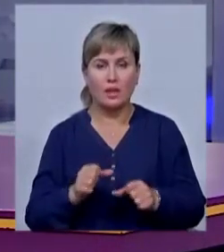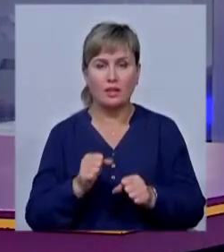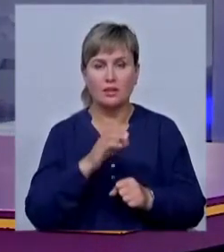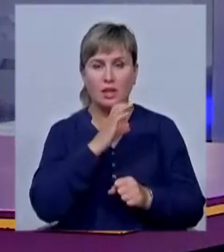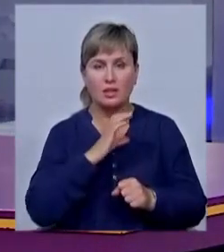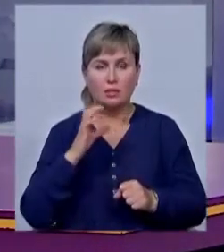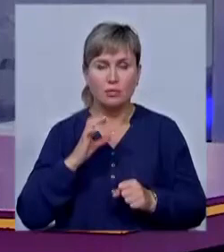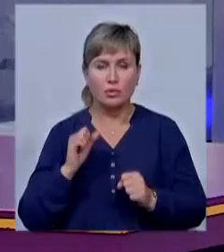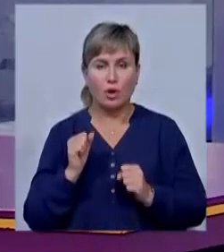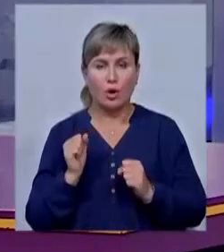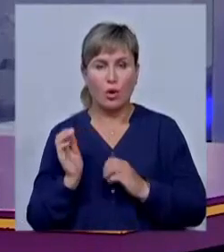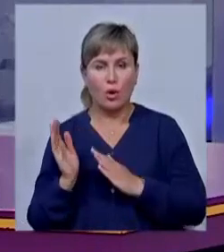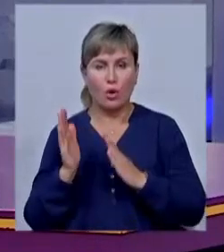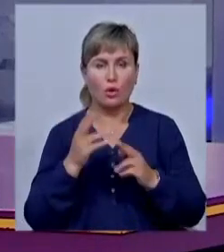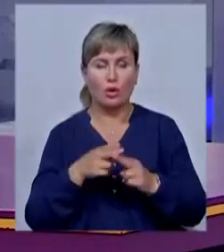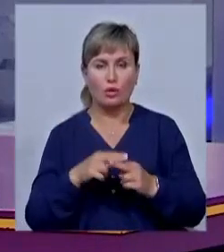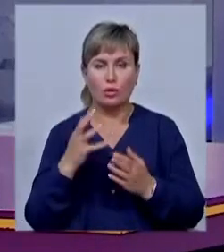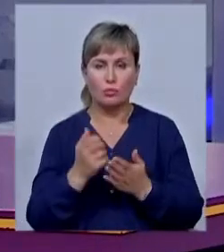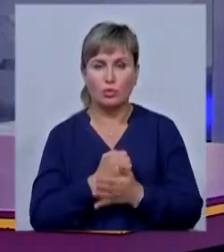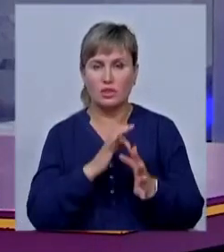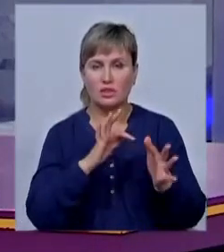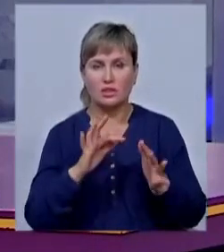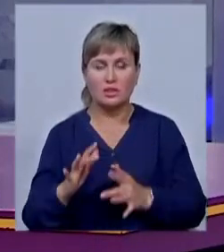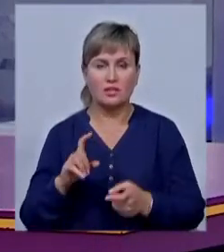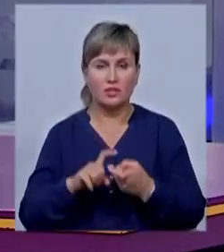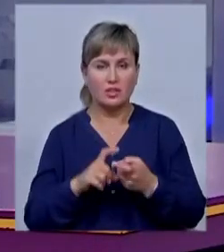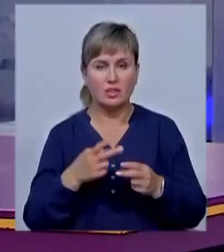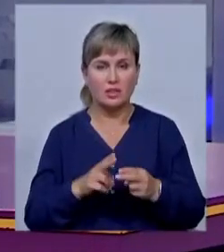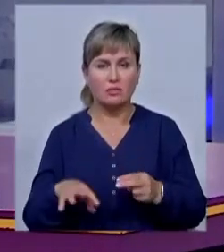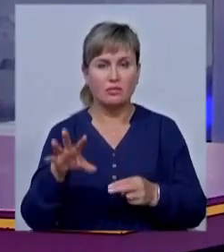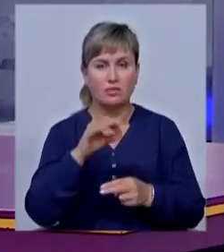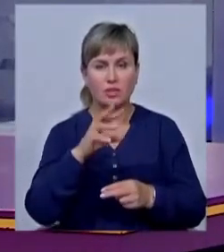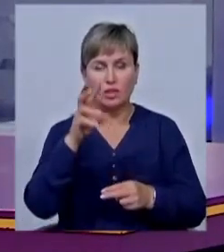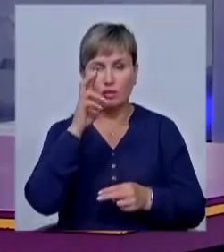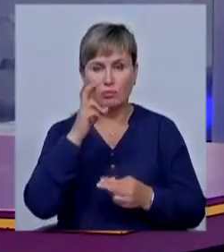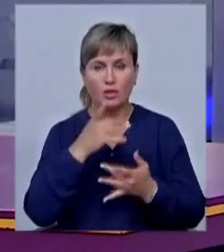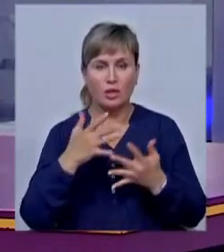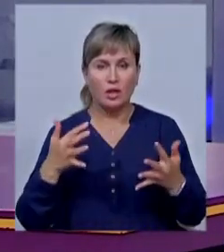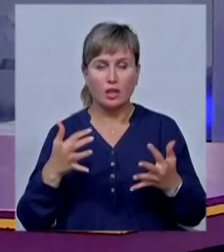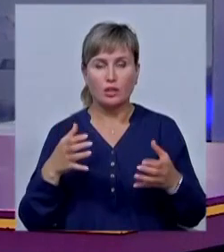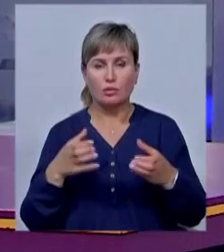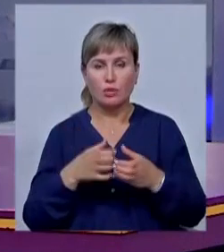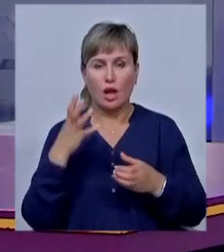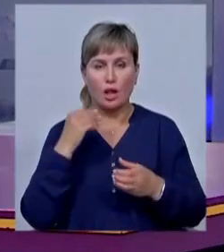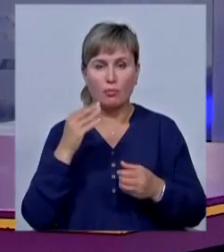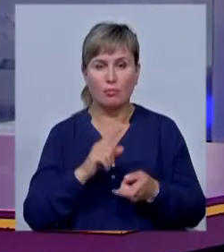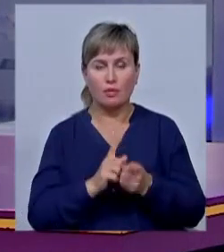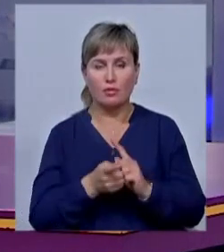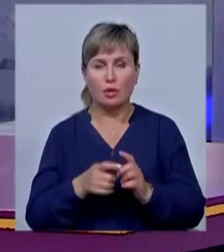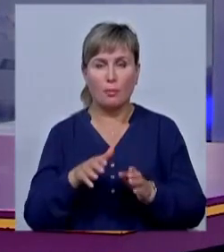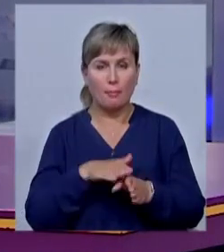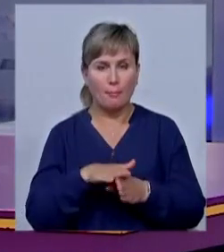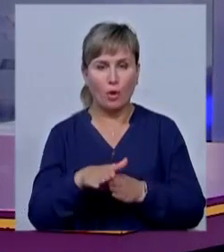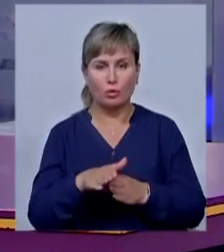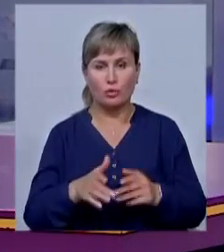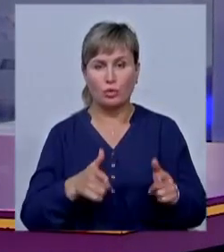сибирского антициклона, который и принесет с собой снег. В связи с этим все коммунальные и аварийные службы Алматы приведены в полную